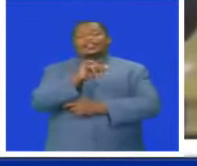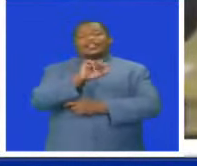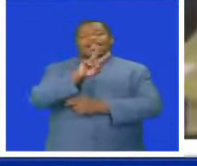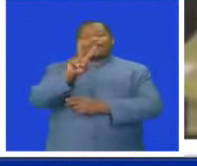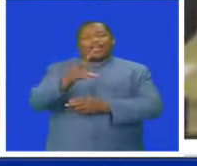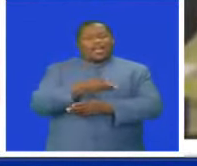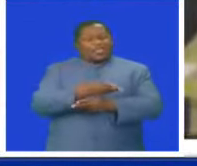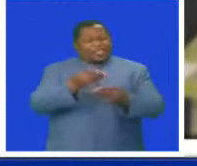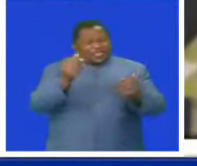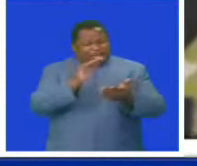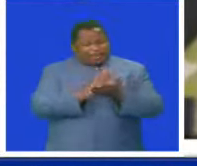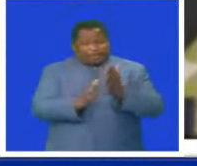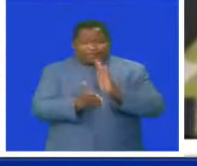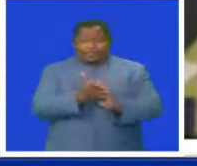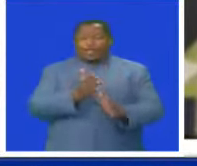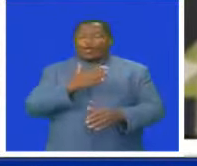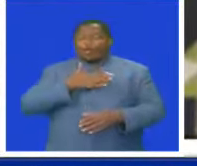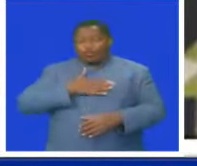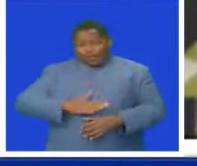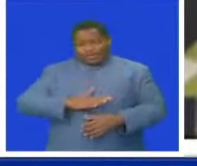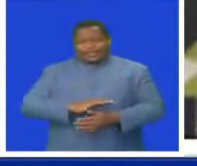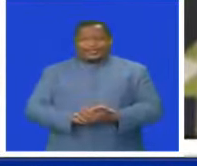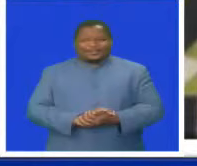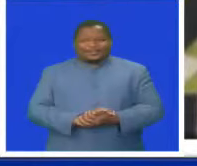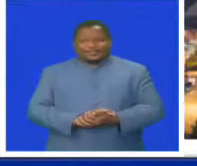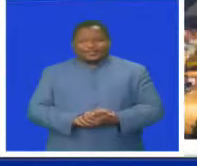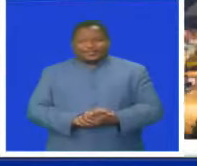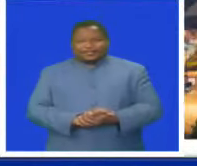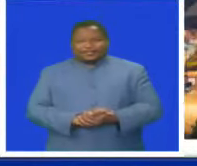kubika Temalangeni Dlamini nginamuzi Mkhonda eMbabane.